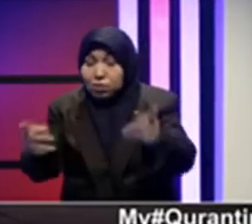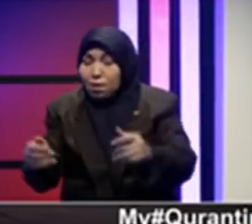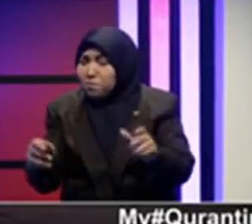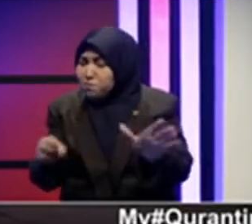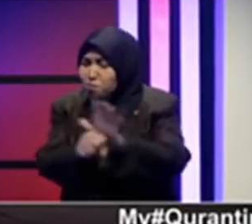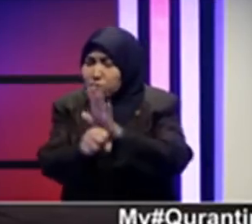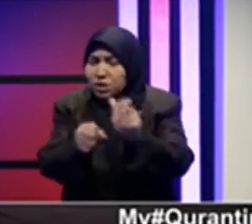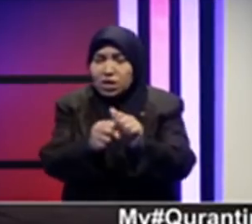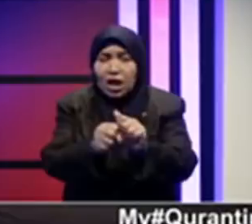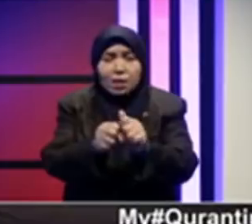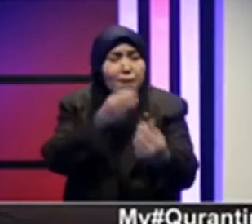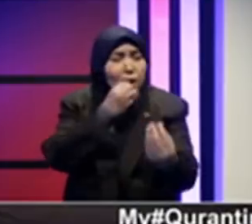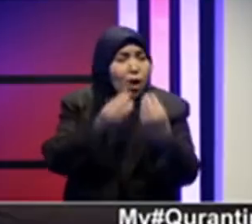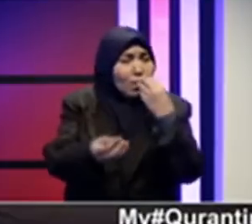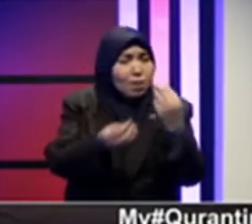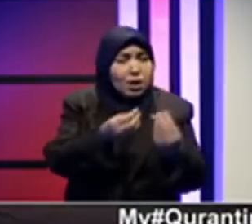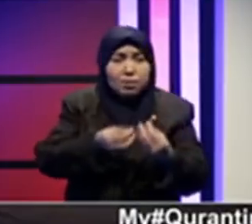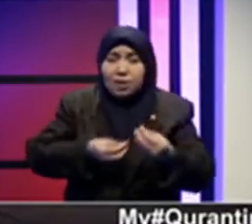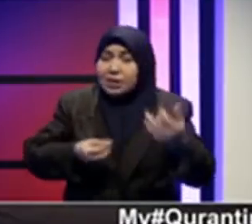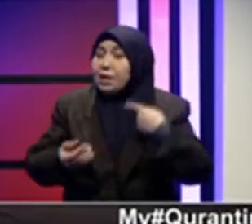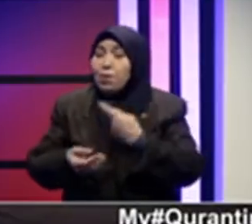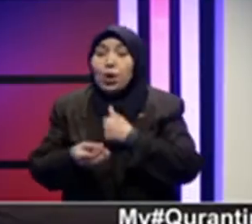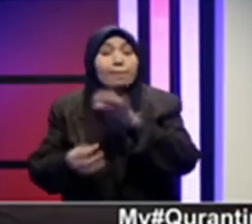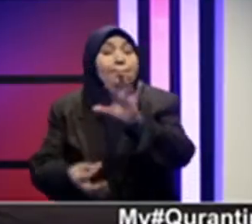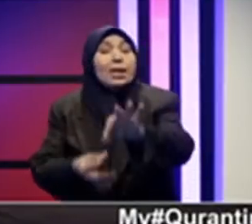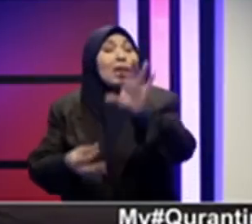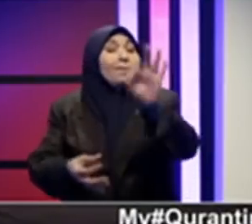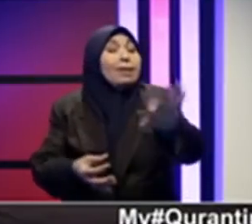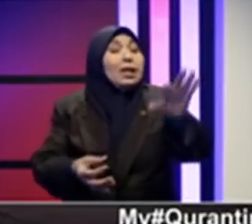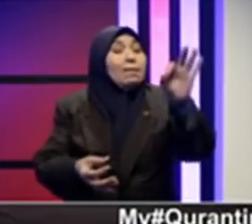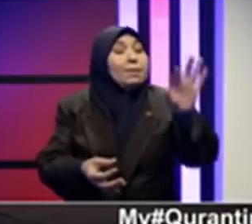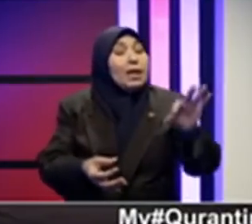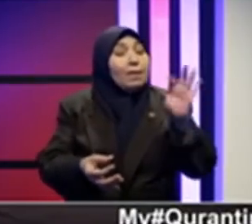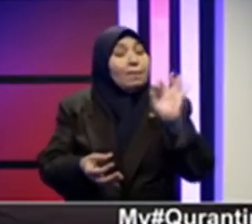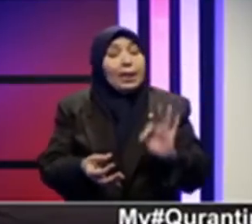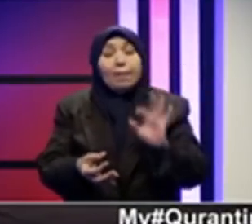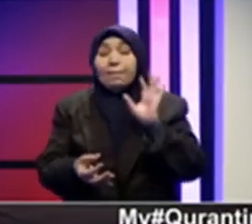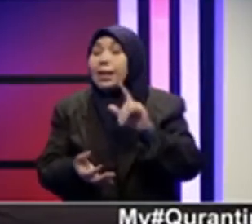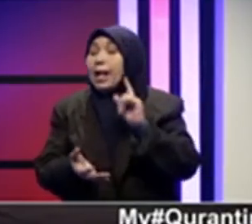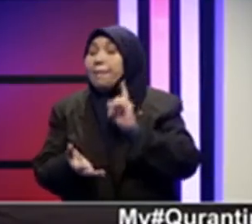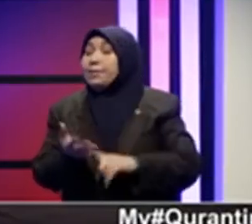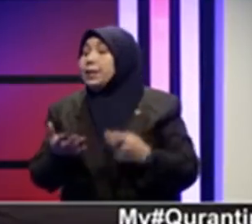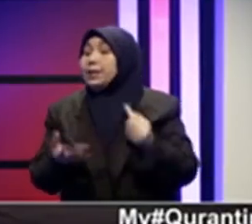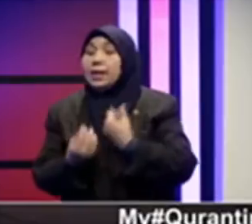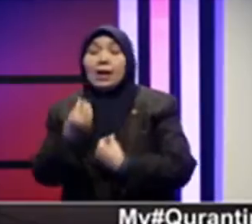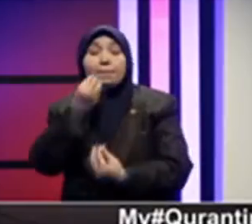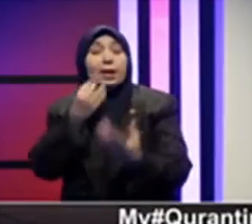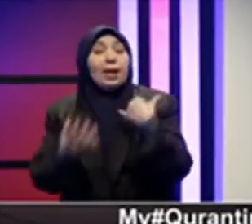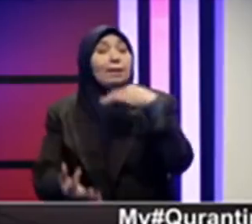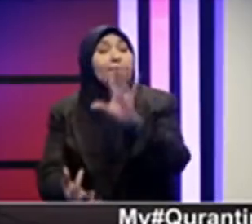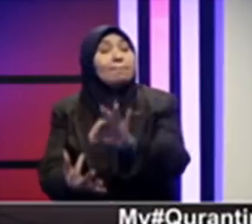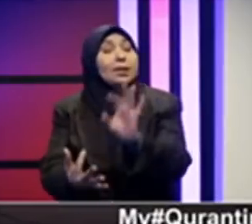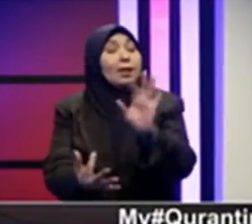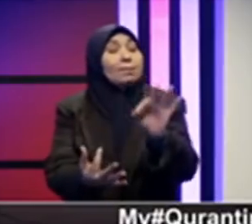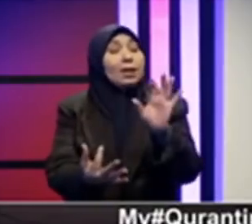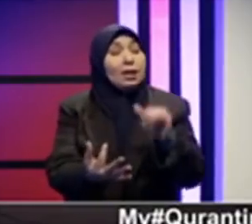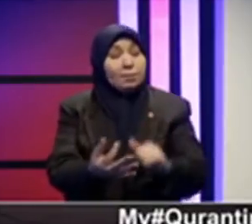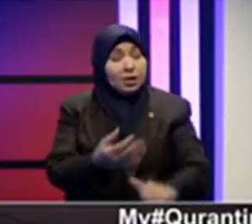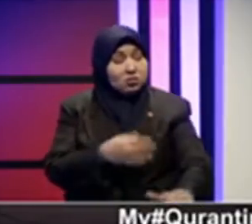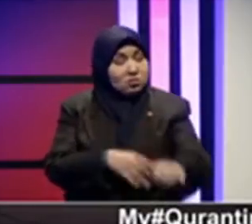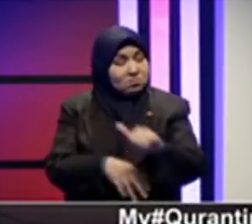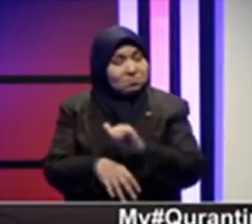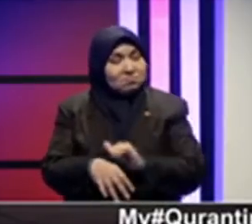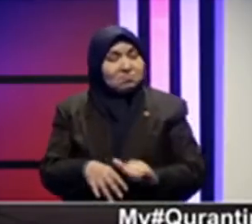makanan-makanan diedarkan, ya, kita boleh pilih apa sahaja. Wa fiha ma tashtahihil anfusu wa taladul ayun, subhanallah.